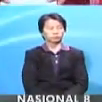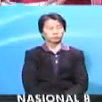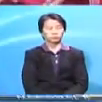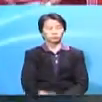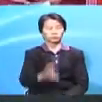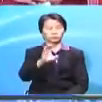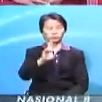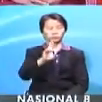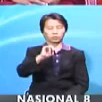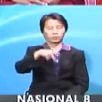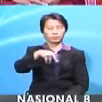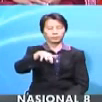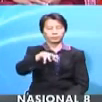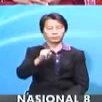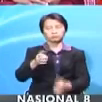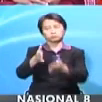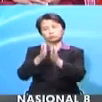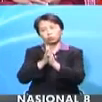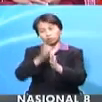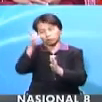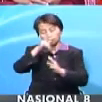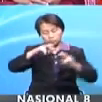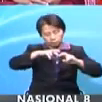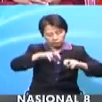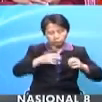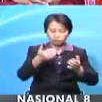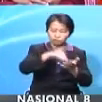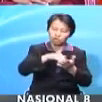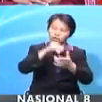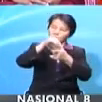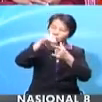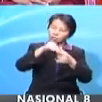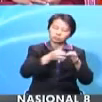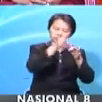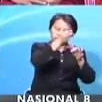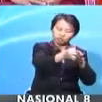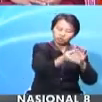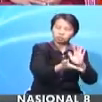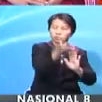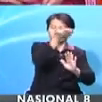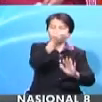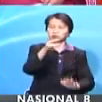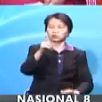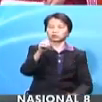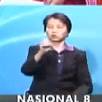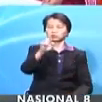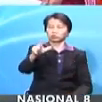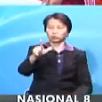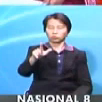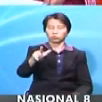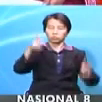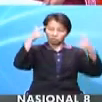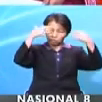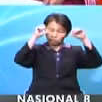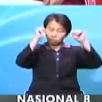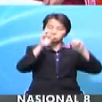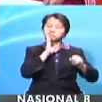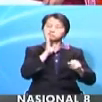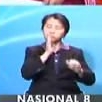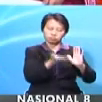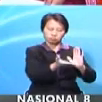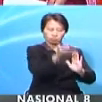mohon kerajaan mengkaji semula atau menangguhkan kenaikan kadatul presidennya Datu Asih mudah berkata kenaikan